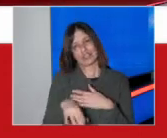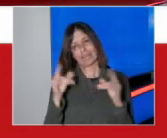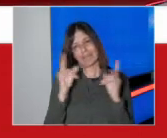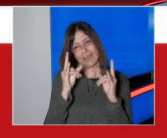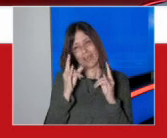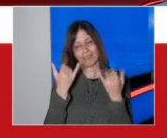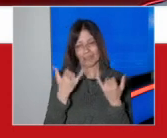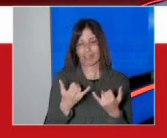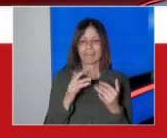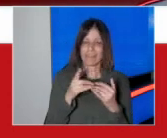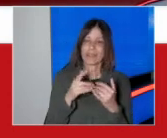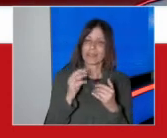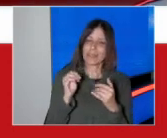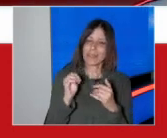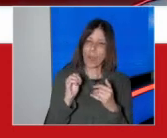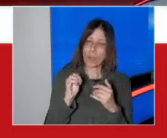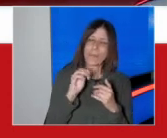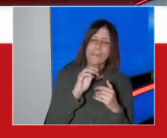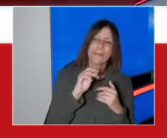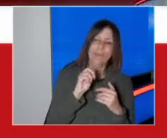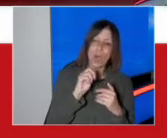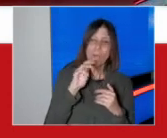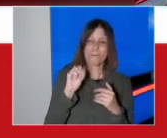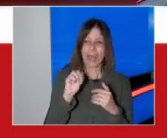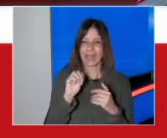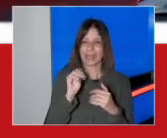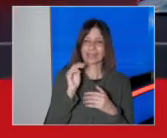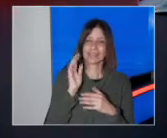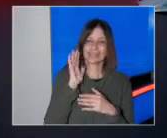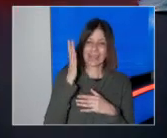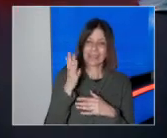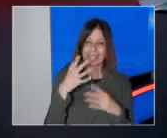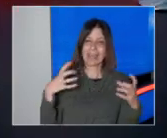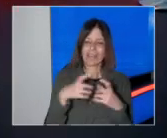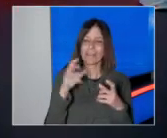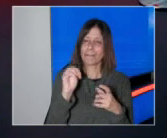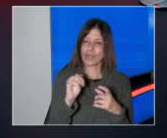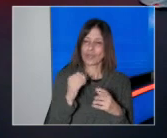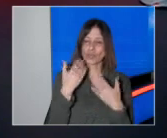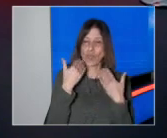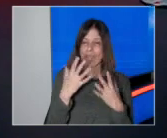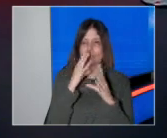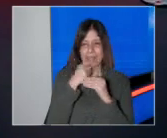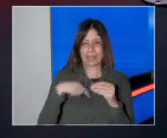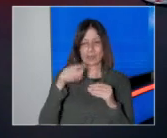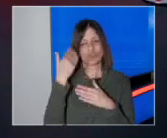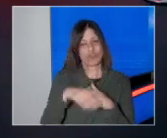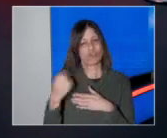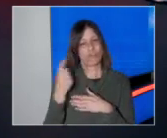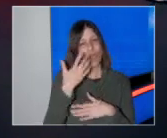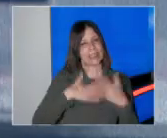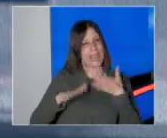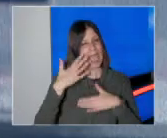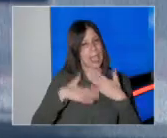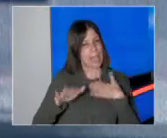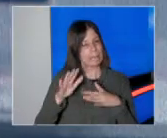הזה. נחום מליק, חזאי חברת מטאוטק, תודה רבה ששוחחת איתנו. סוף שבוע נעים. תודה רבה. סוף שבוע נעים. סוף